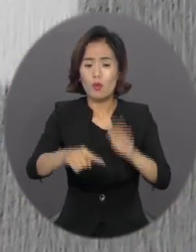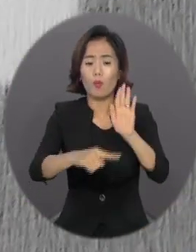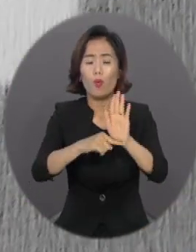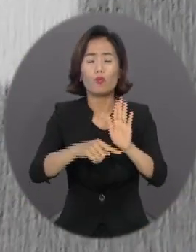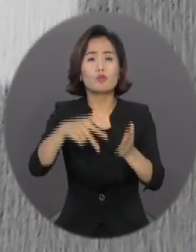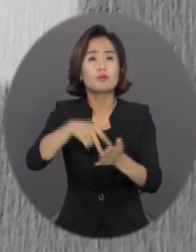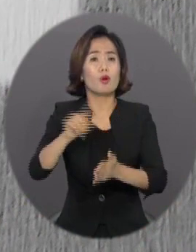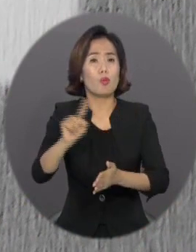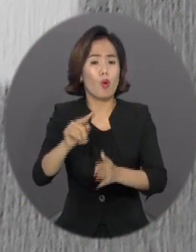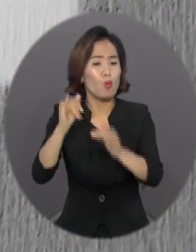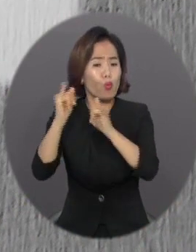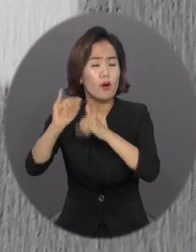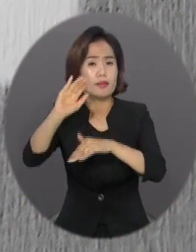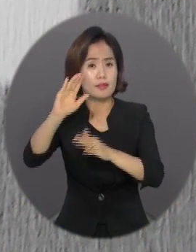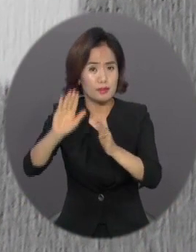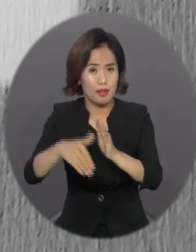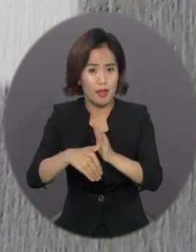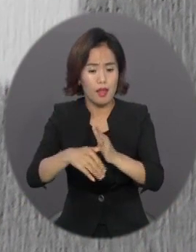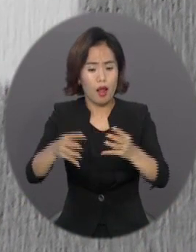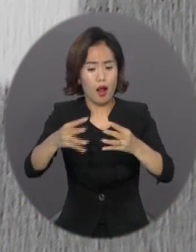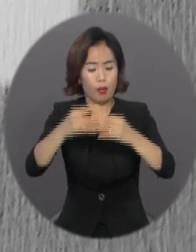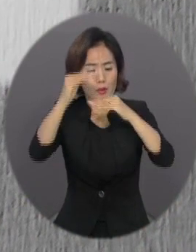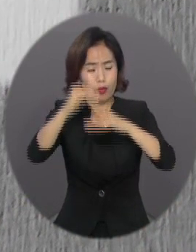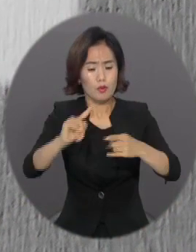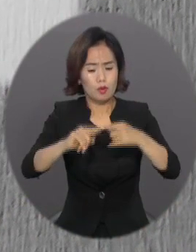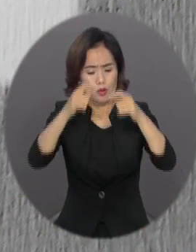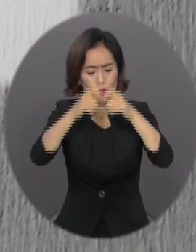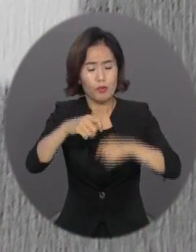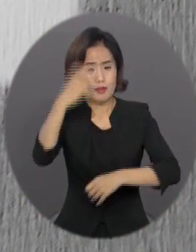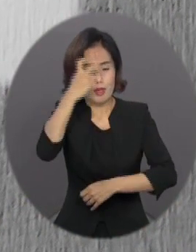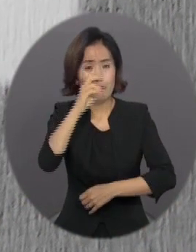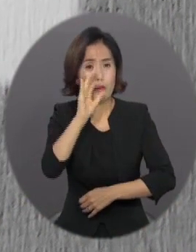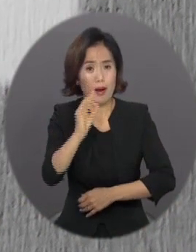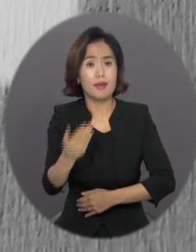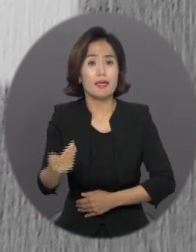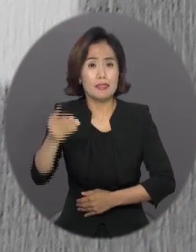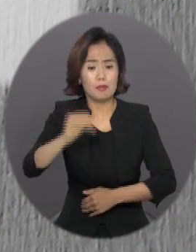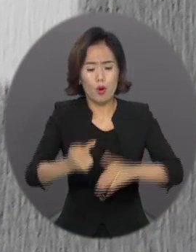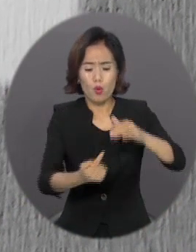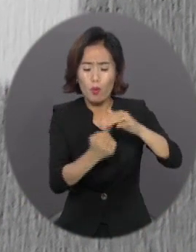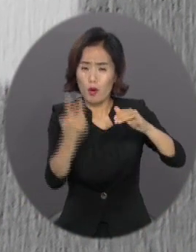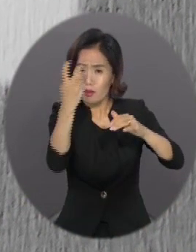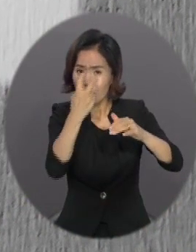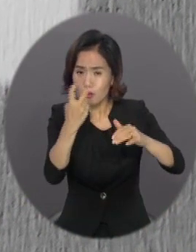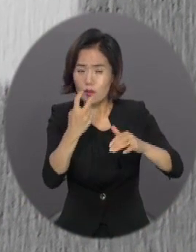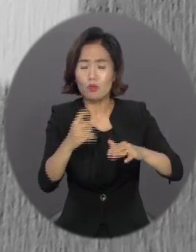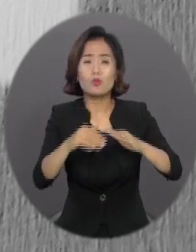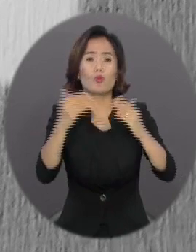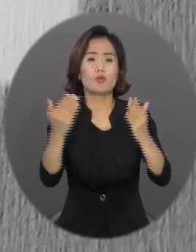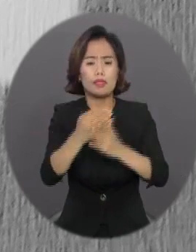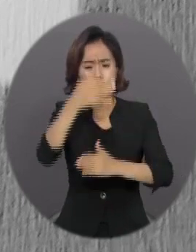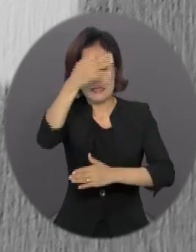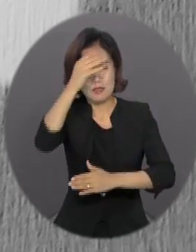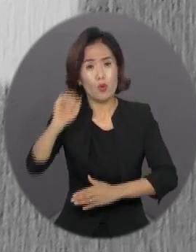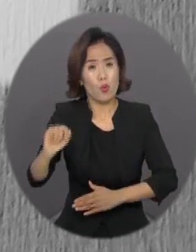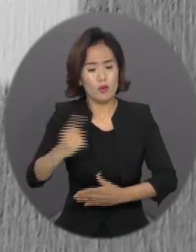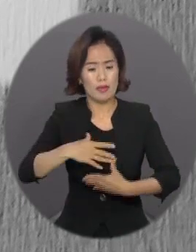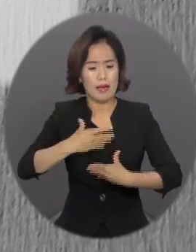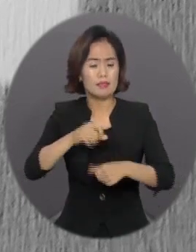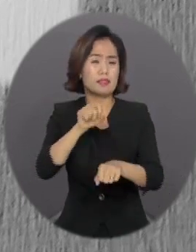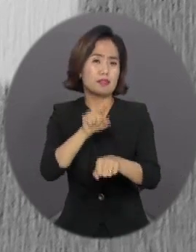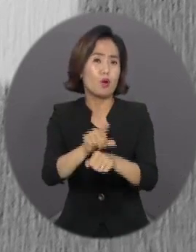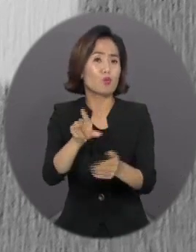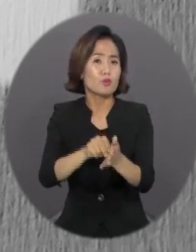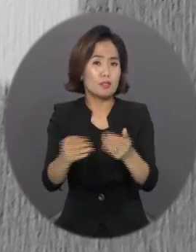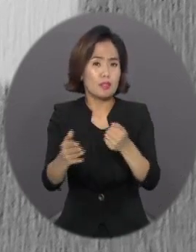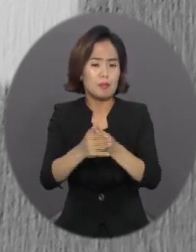본부는 MBC와 통화해서 합의서 내용을 면밀히 살펴봐야겠지만 상부돔 전체 조사는 기술적 요인과 안전성